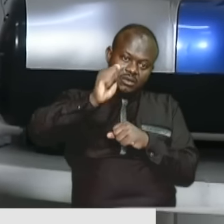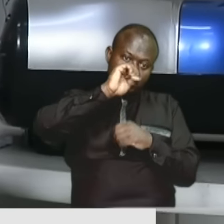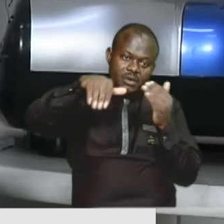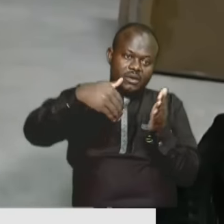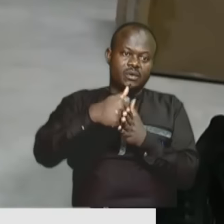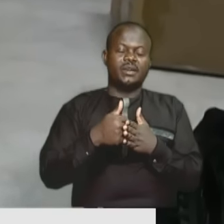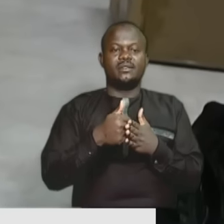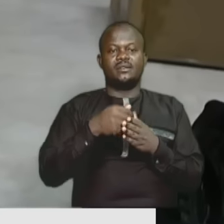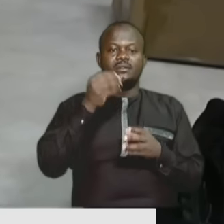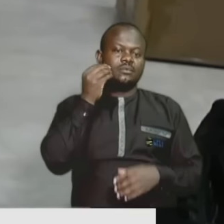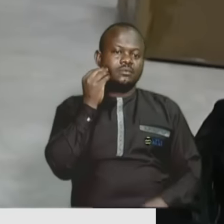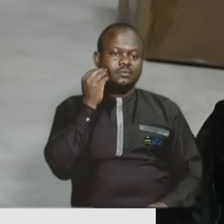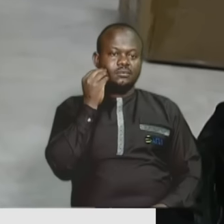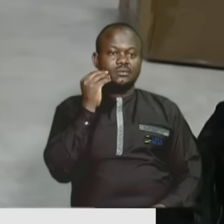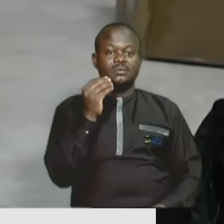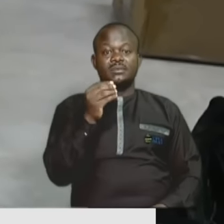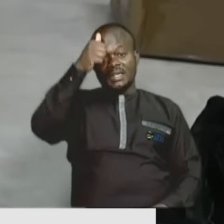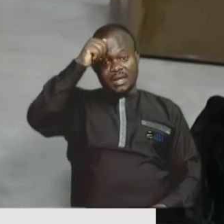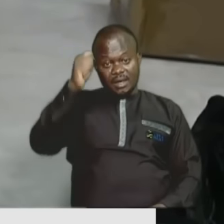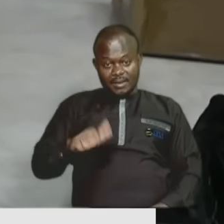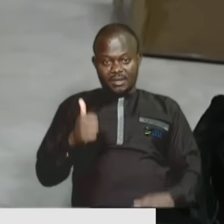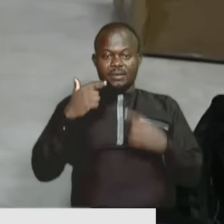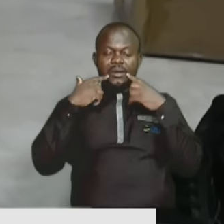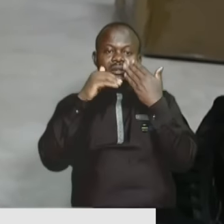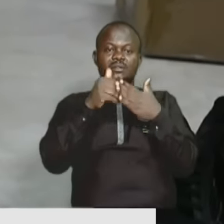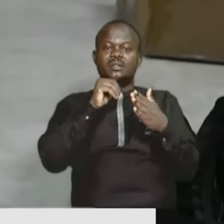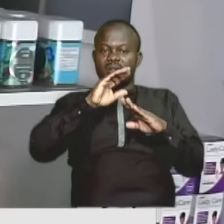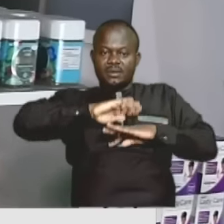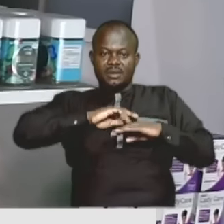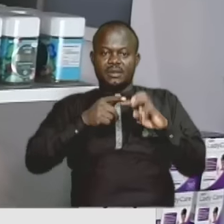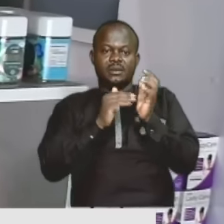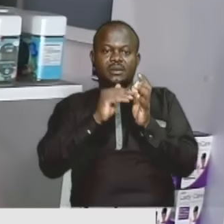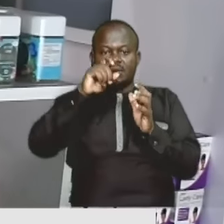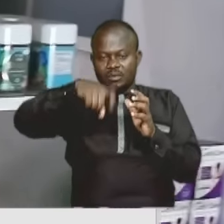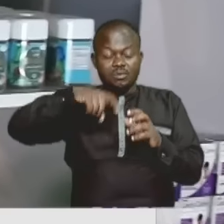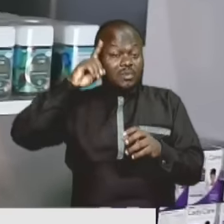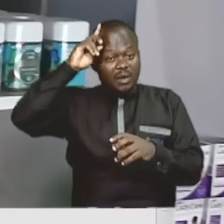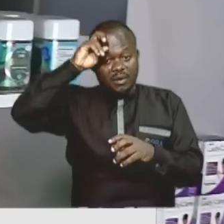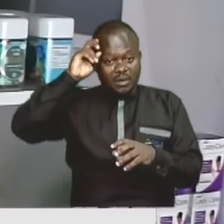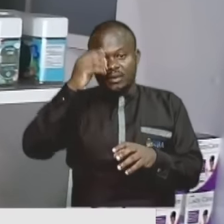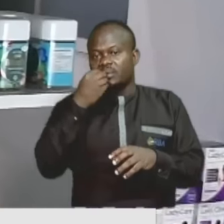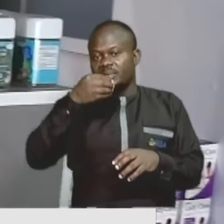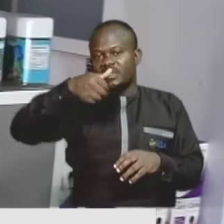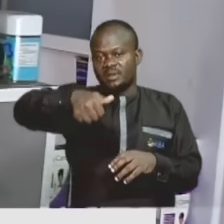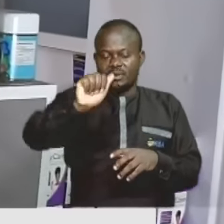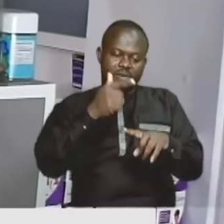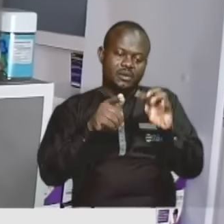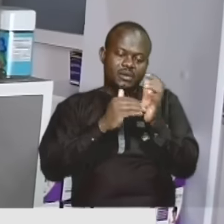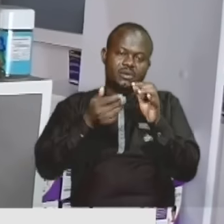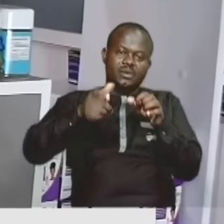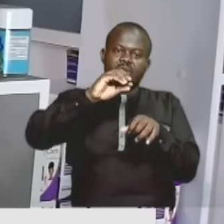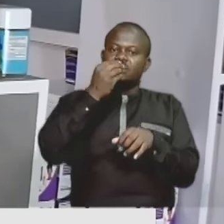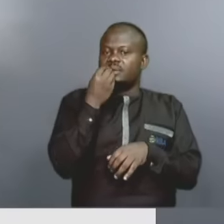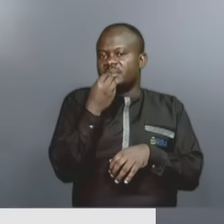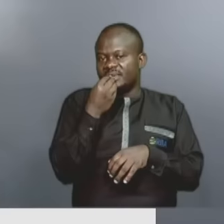massage mu rugo. Abahanga bavuga ko ariko gukora siporo byonyine bidahagije, ahubwo bakwiye no gutekereza ku mirire yabo ndetse n'inyongera